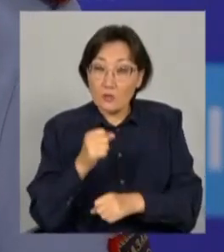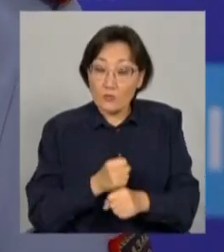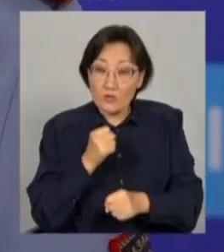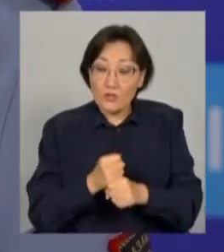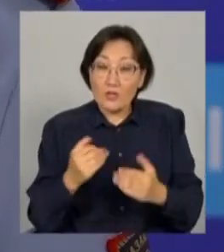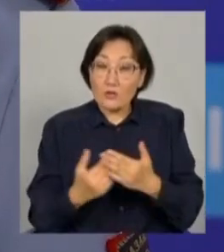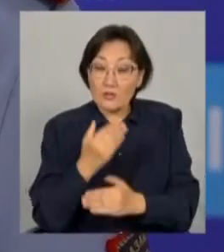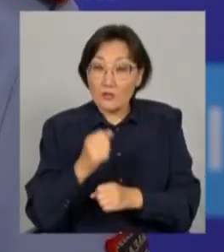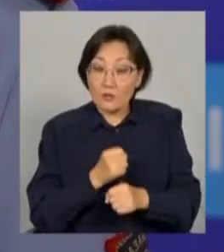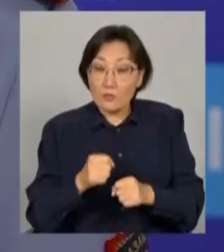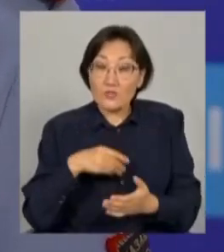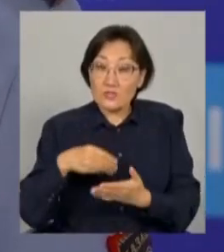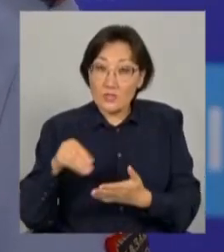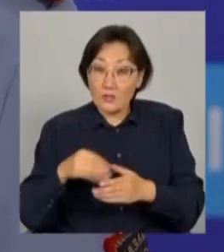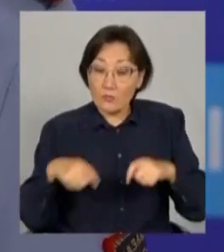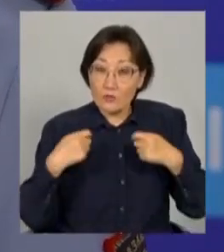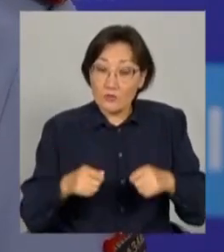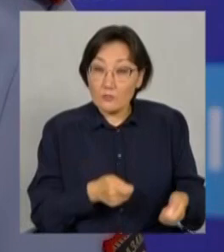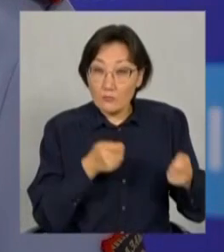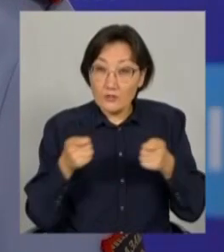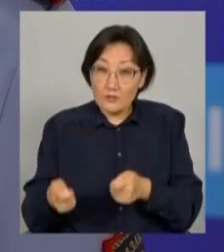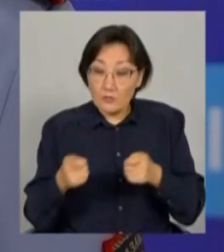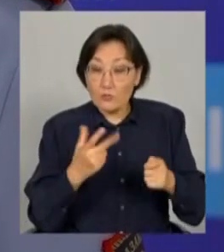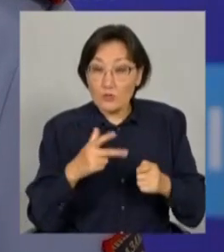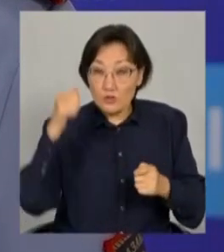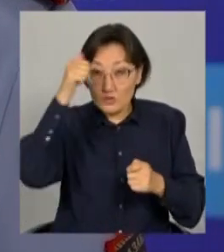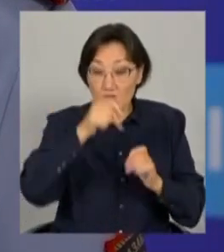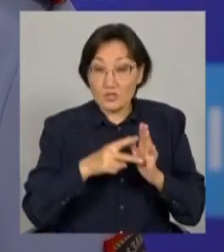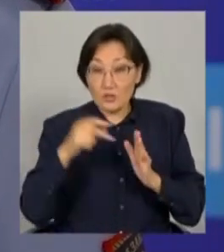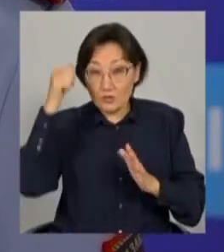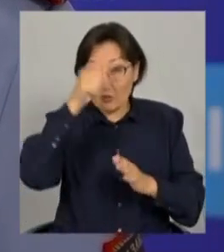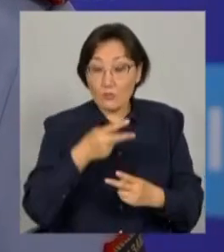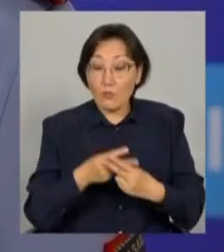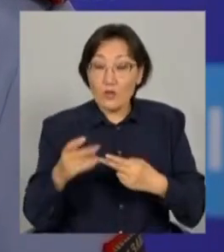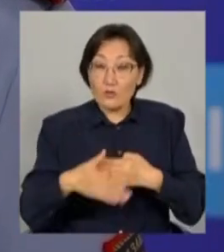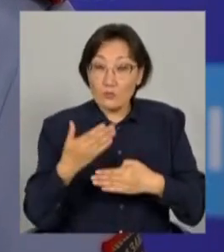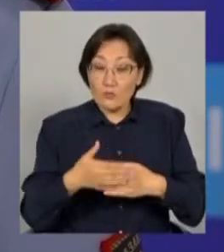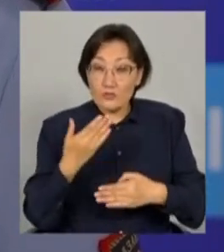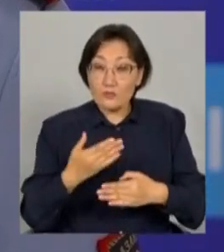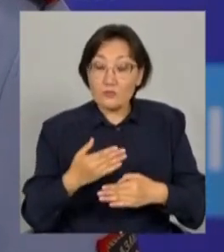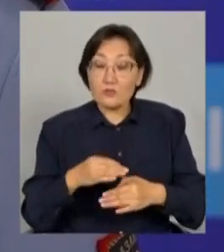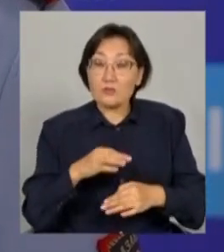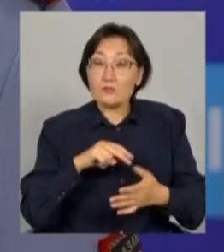сатып алу, сақтау, тасымалдау, 3 жылдан 7 жылға дейінгі мерзімге бас бостандығынан айыруға әкеп соғады.